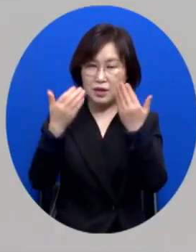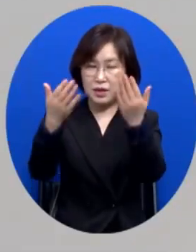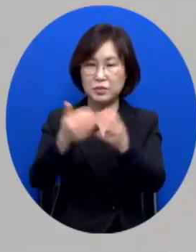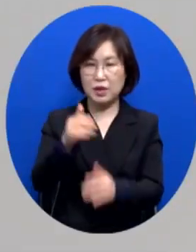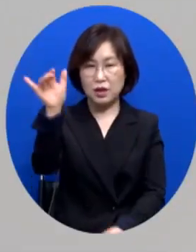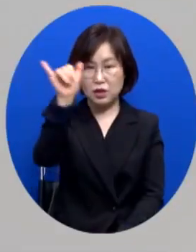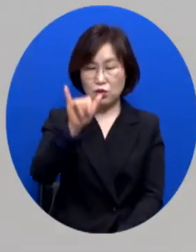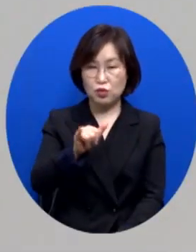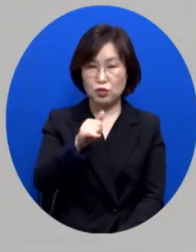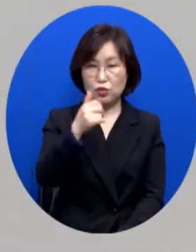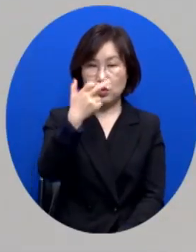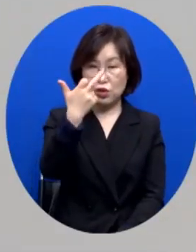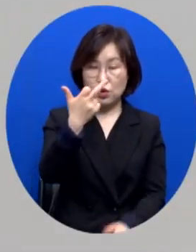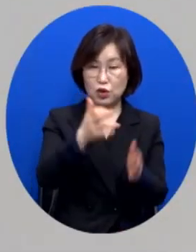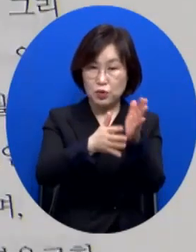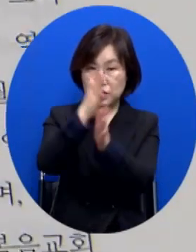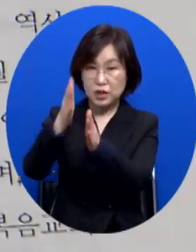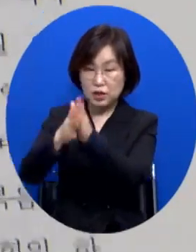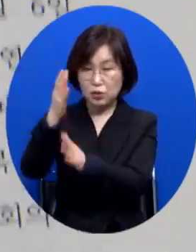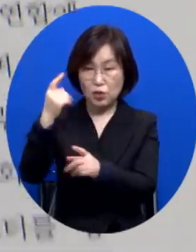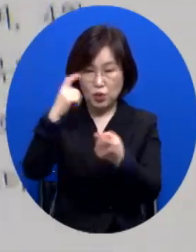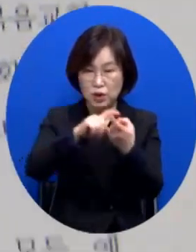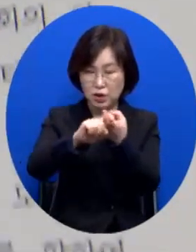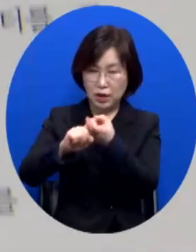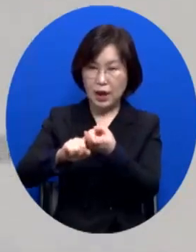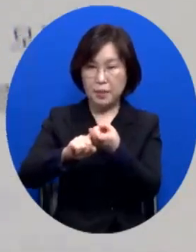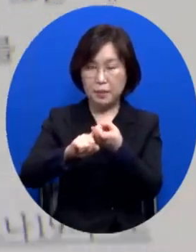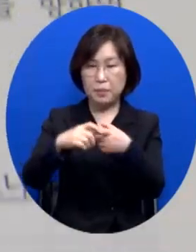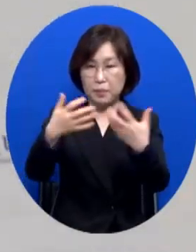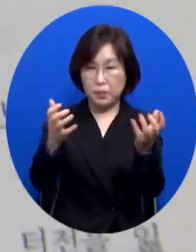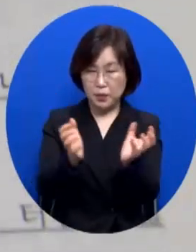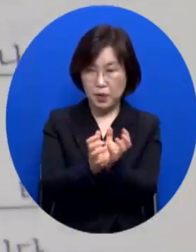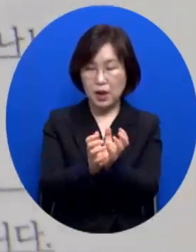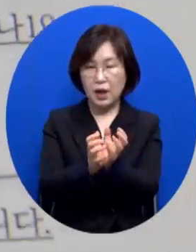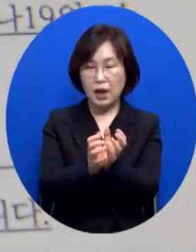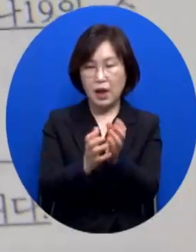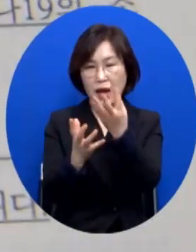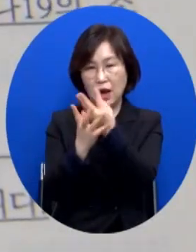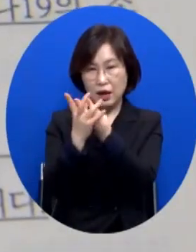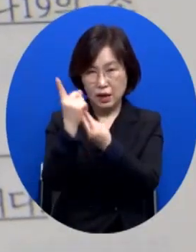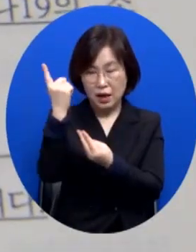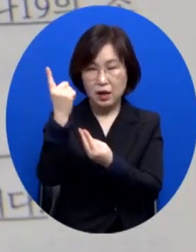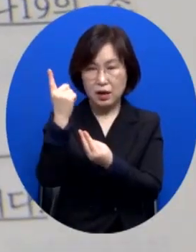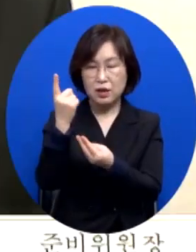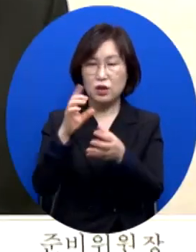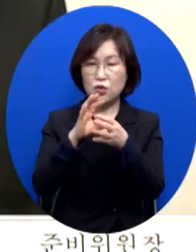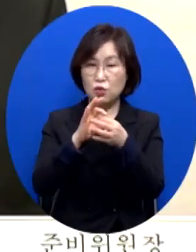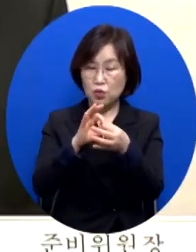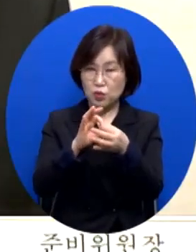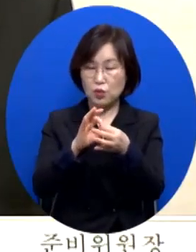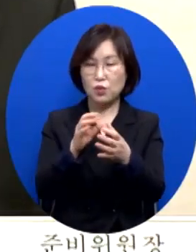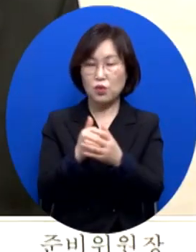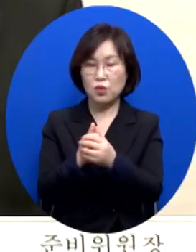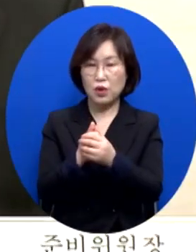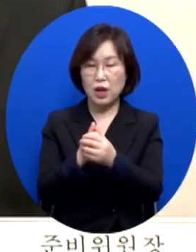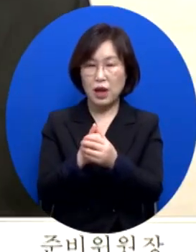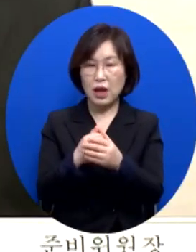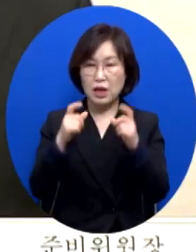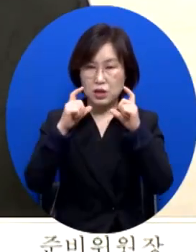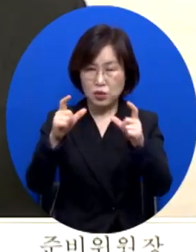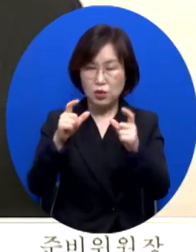전국 17개 광역시도 기독교연합회가 한국교회의 하나됨을 위해 주제 해설과